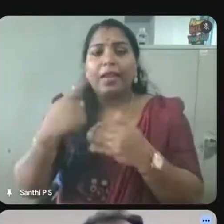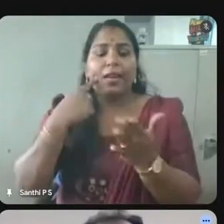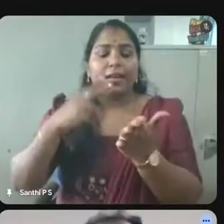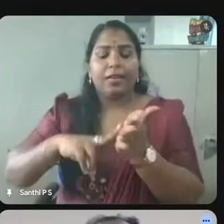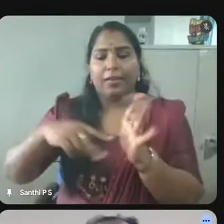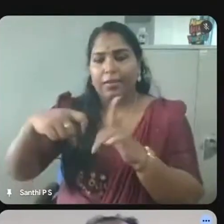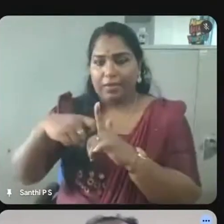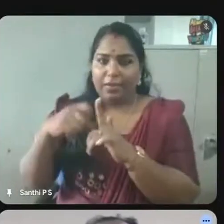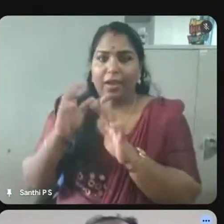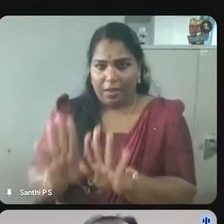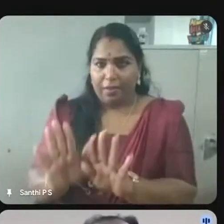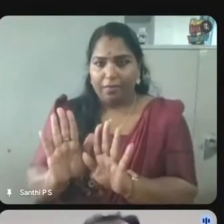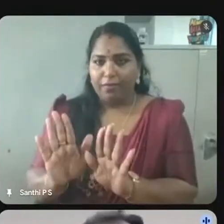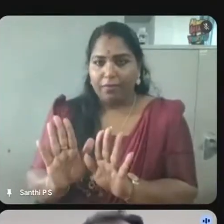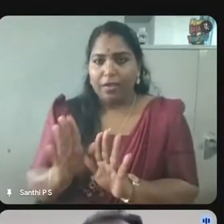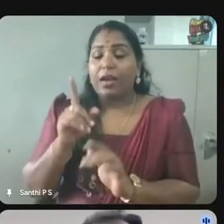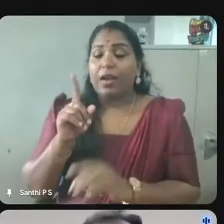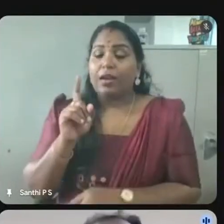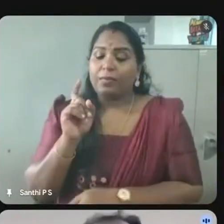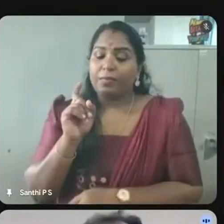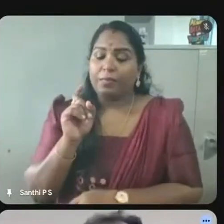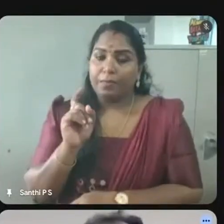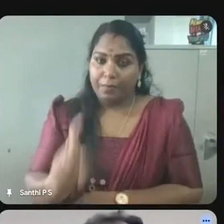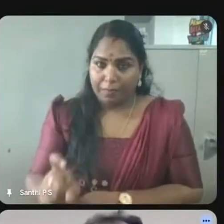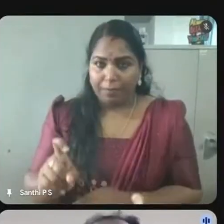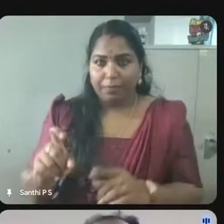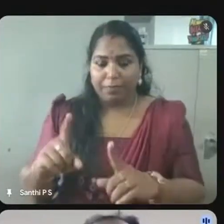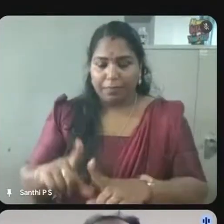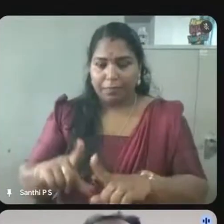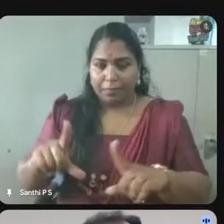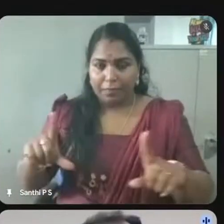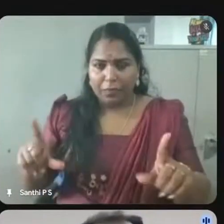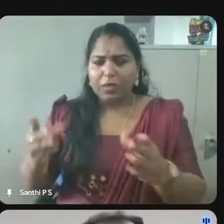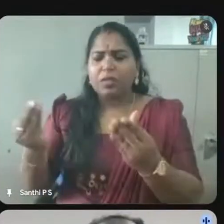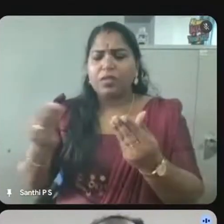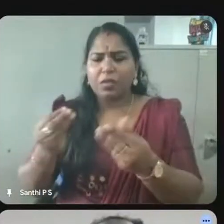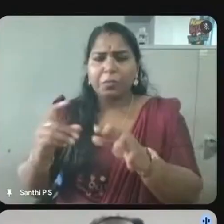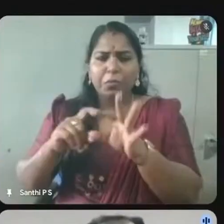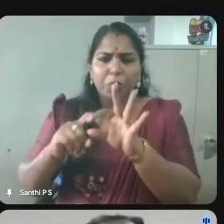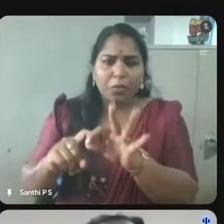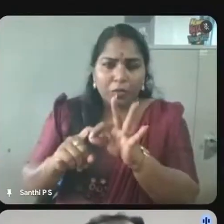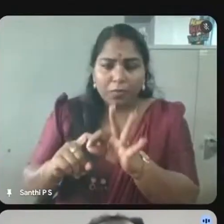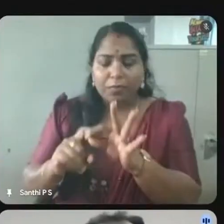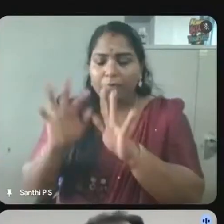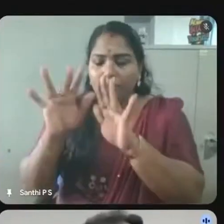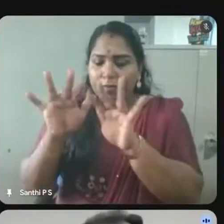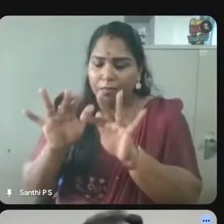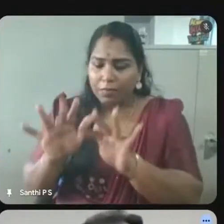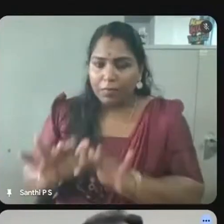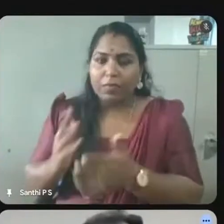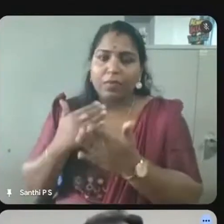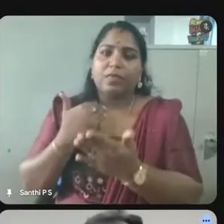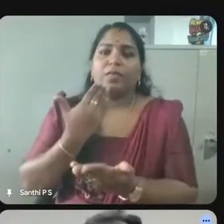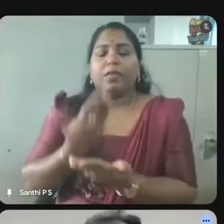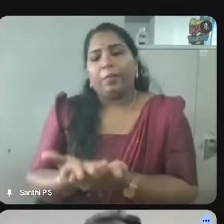ചെയ്യുന്നതാണ്. ആ ലിങ്ക് ഓപ്പൺ ചെയ്ത് ചോദ്യാവലി എല്ലാവരും പൂരിപ്പിക്കണമേ എന്ന്